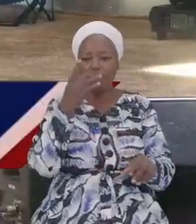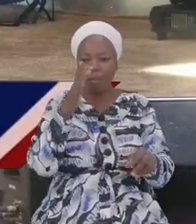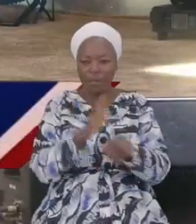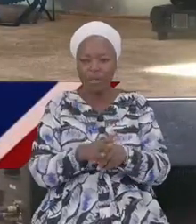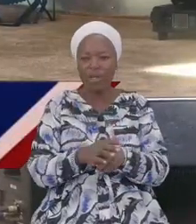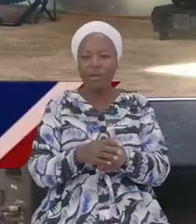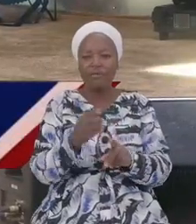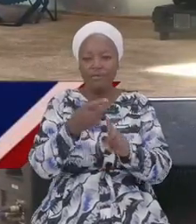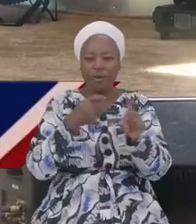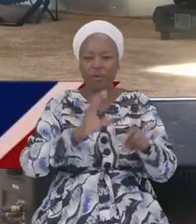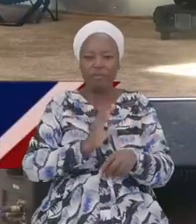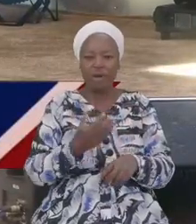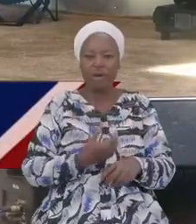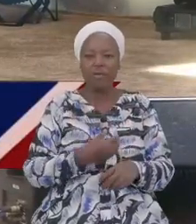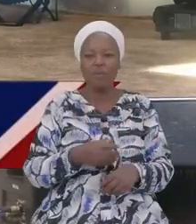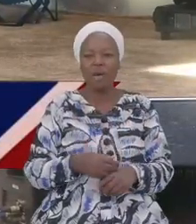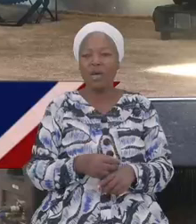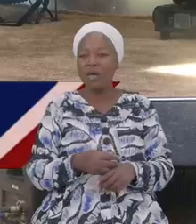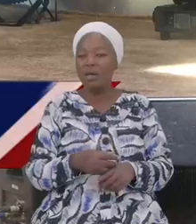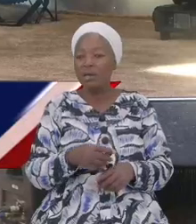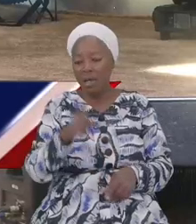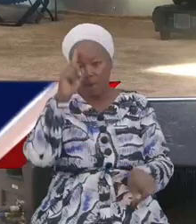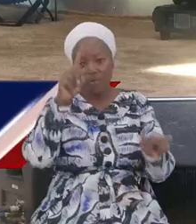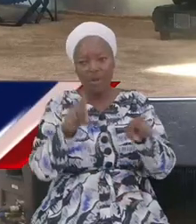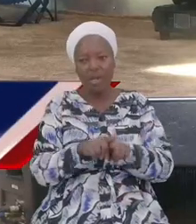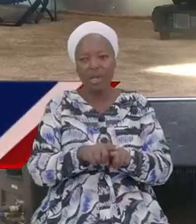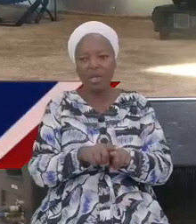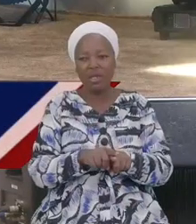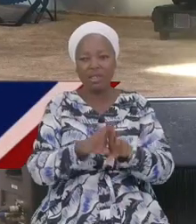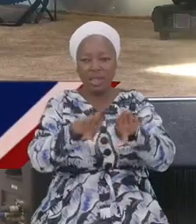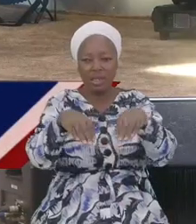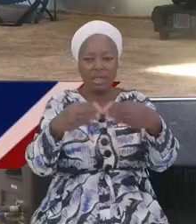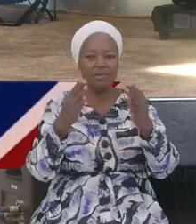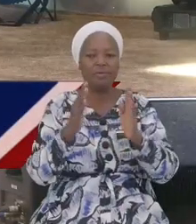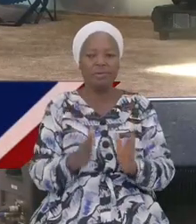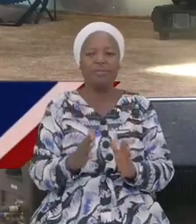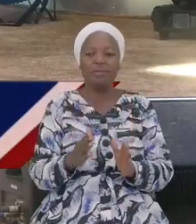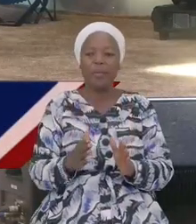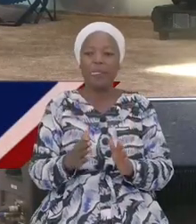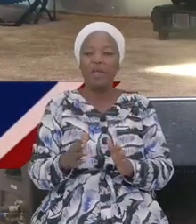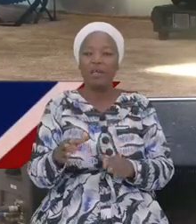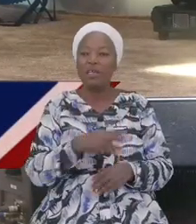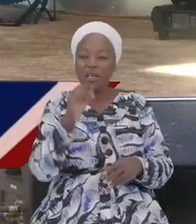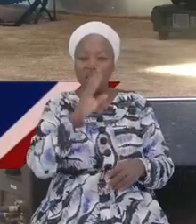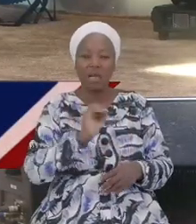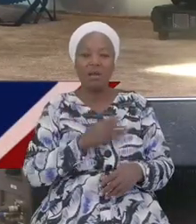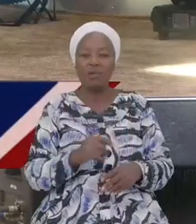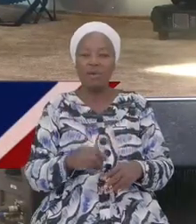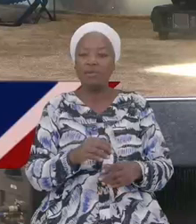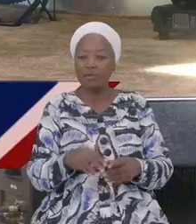part de notre bienfaiteur d'alliance. Il est notre bienfaiteur. Il nous